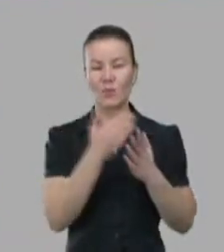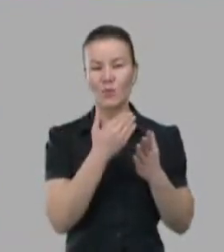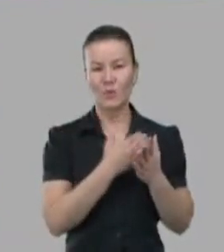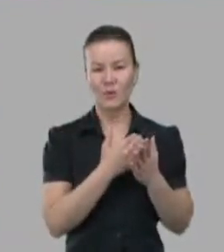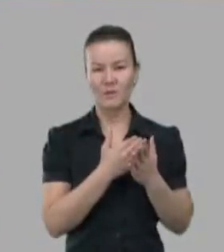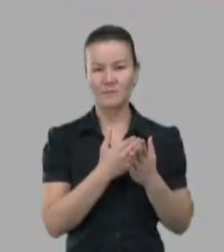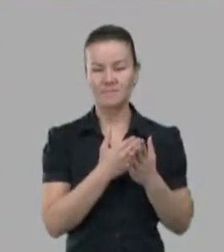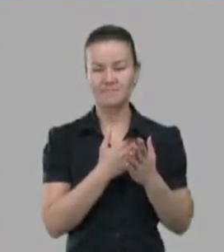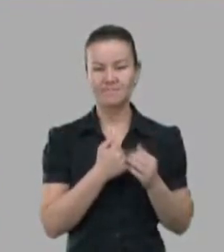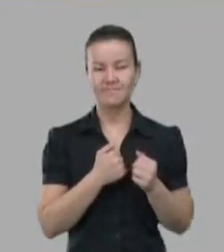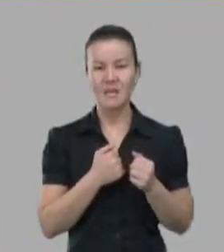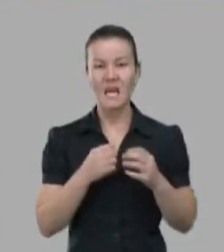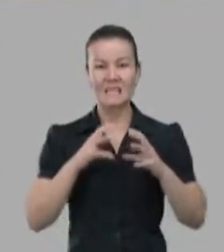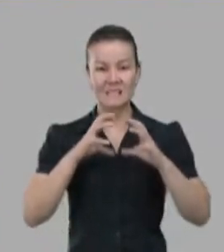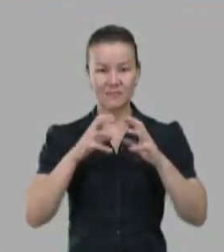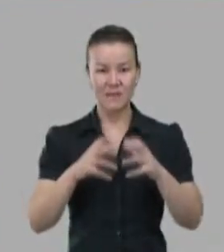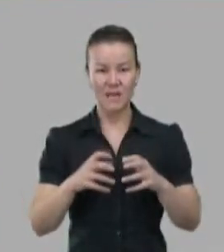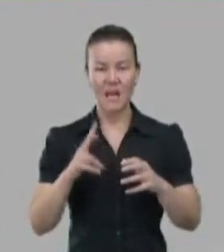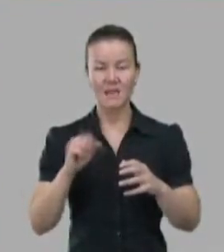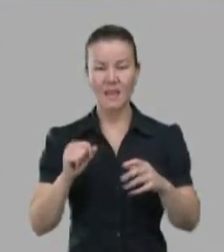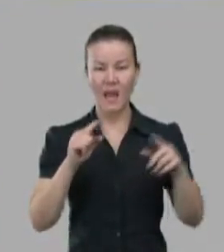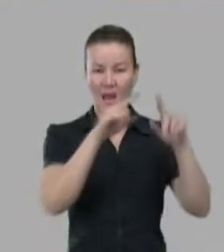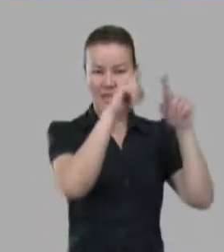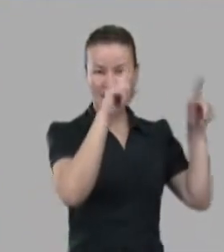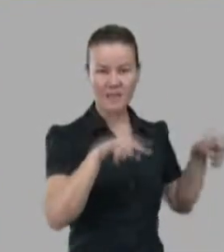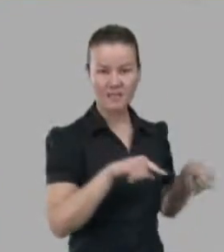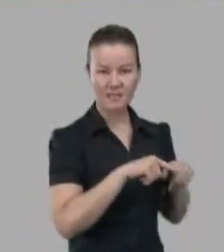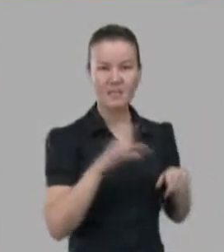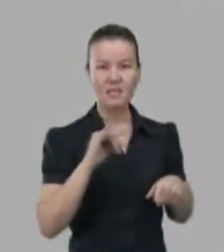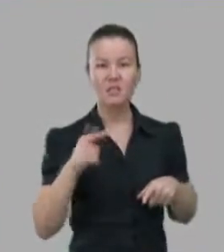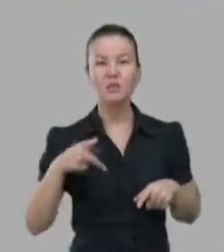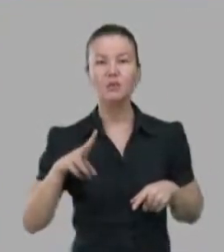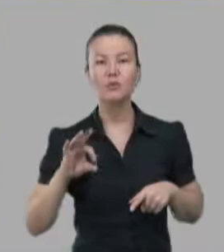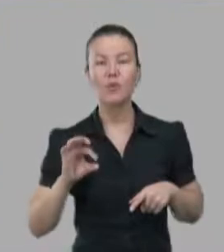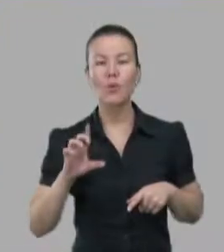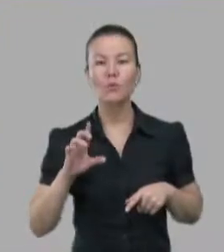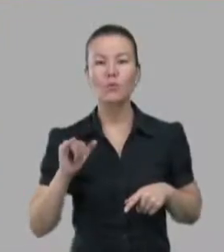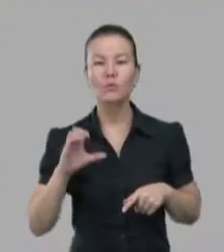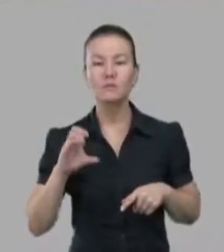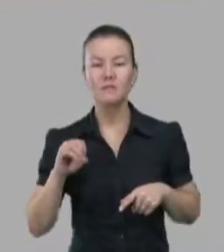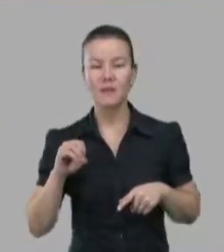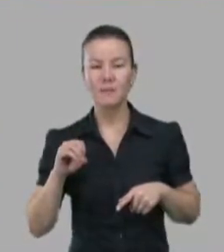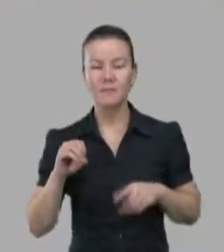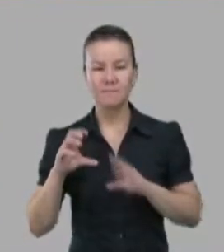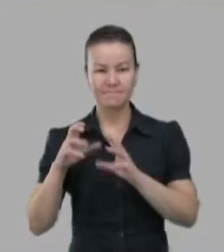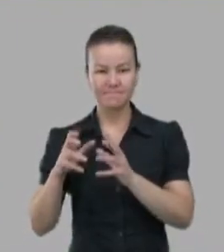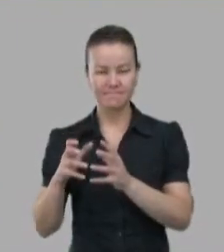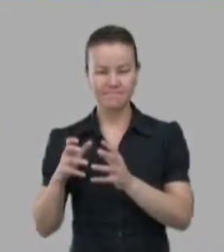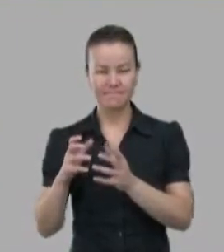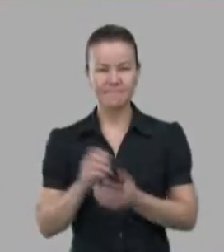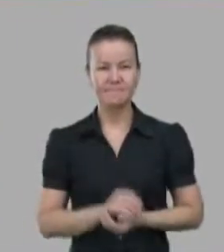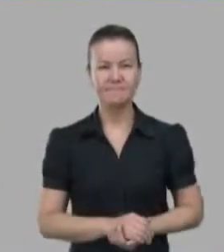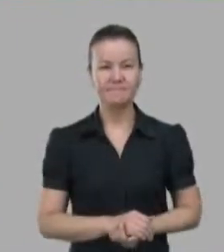Тема нашего урока – Земля на карте и глобусе.